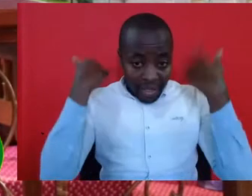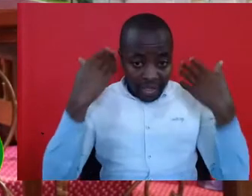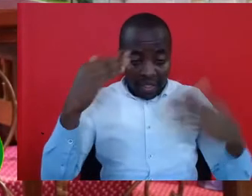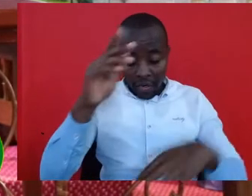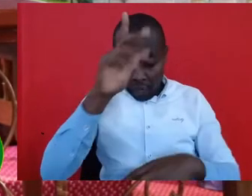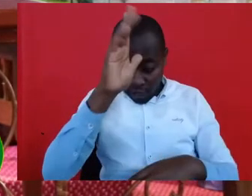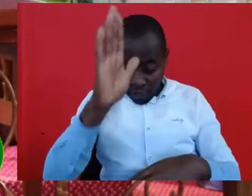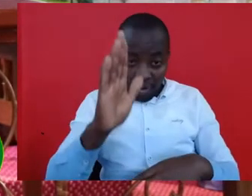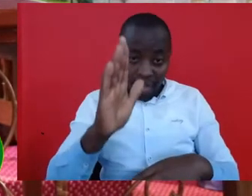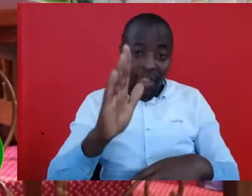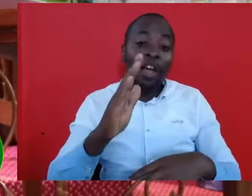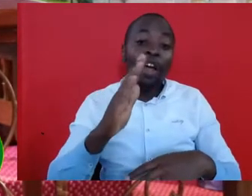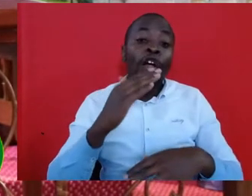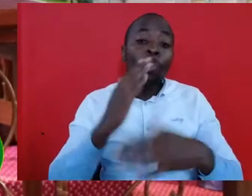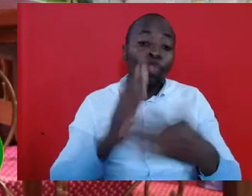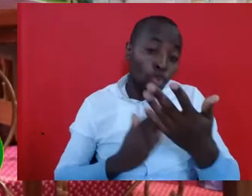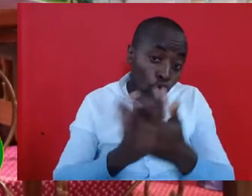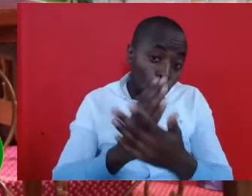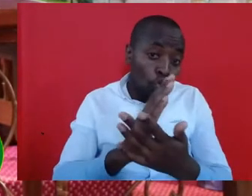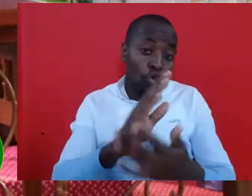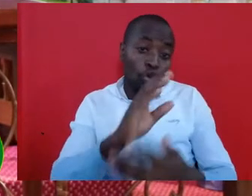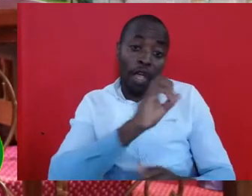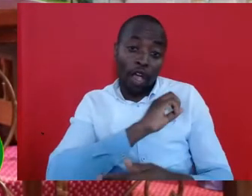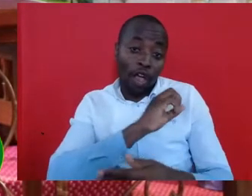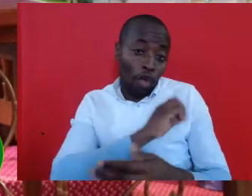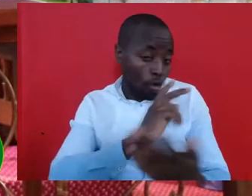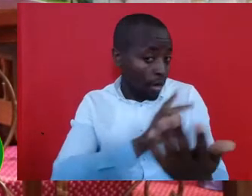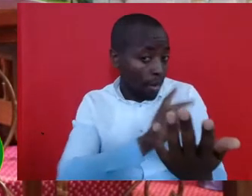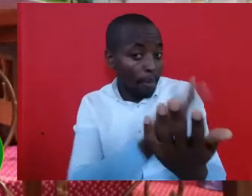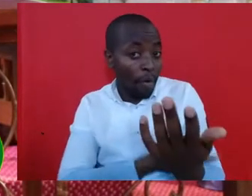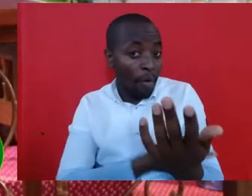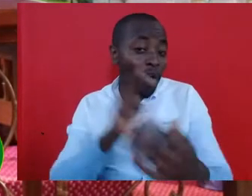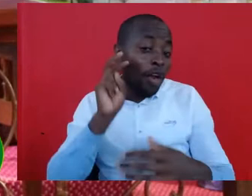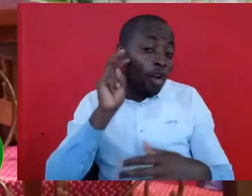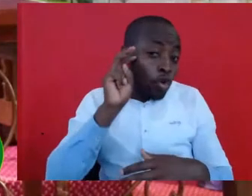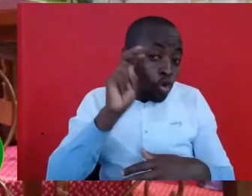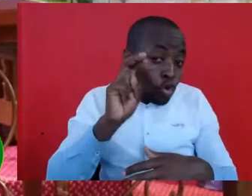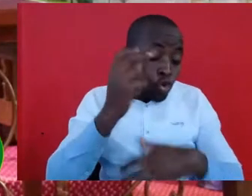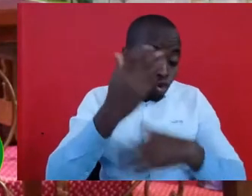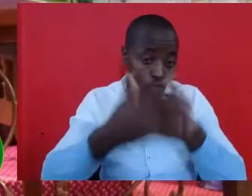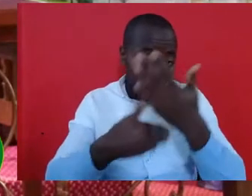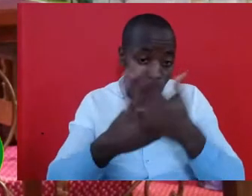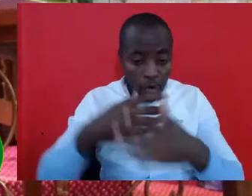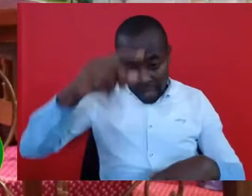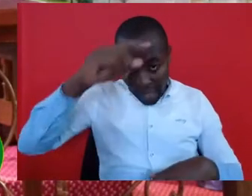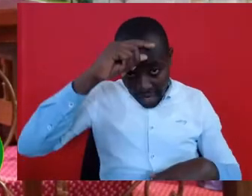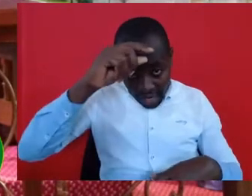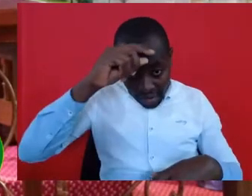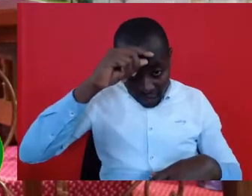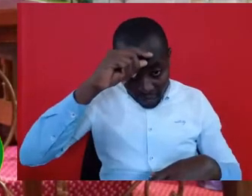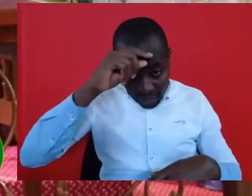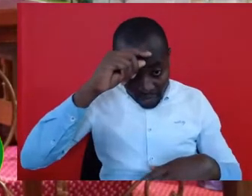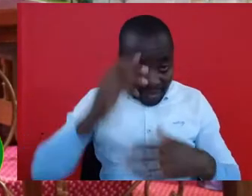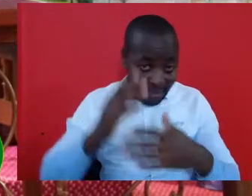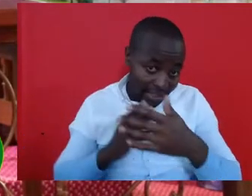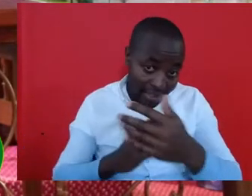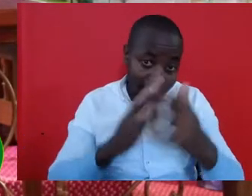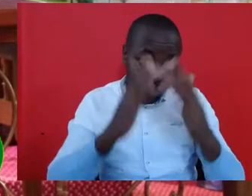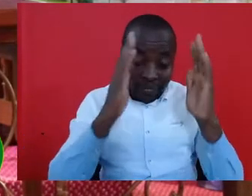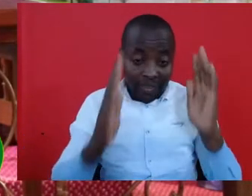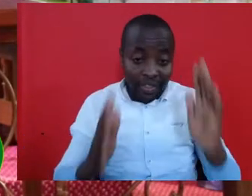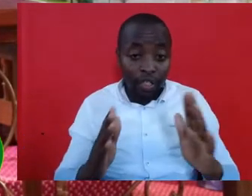kuamuru kwa mapenzi yako, twakusihi uangalie kwa rehema wakuu wote wa serikali, ili amani na dunia na kwa